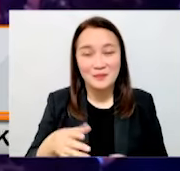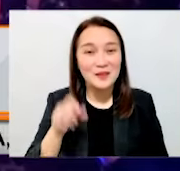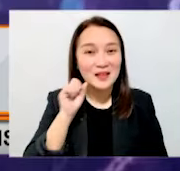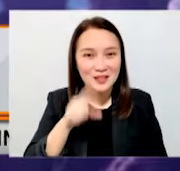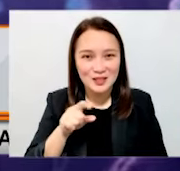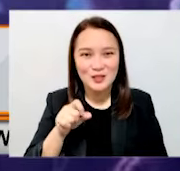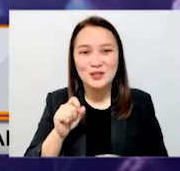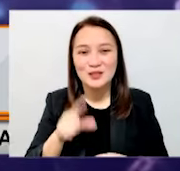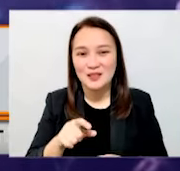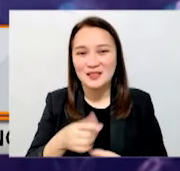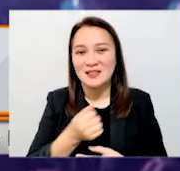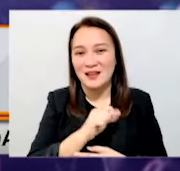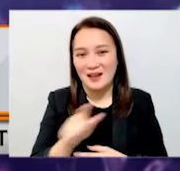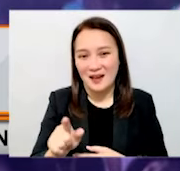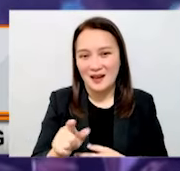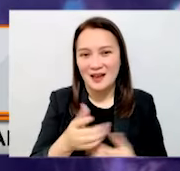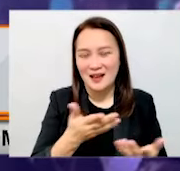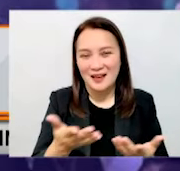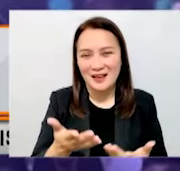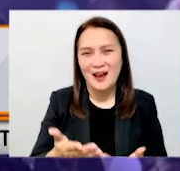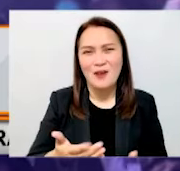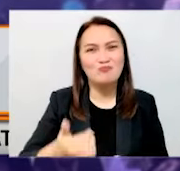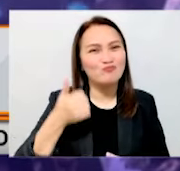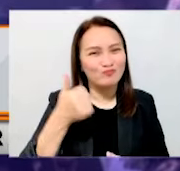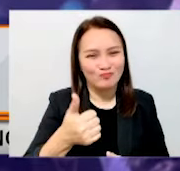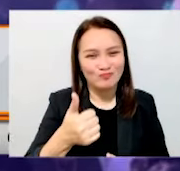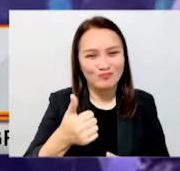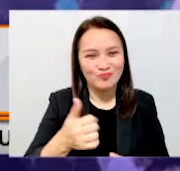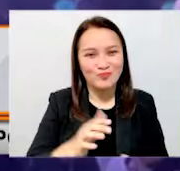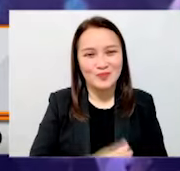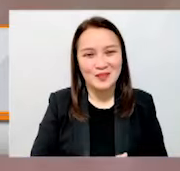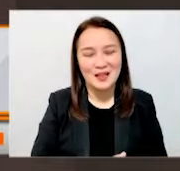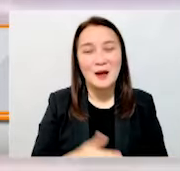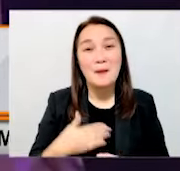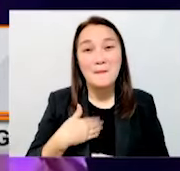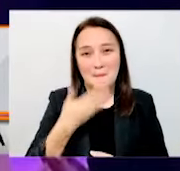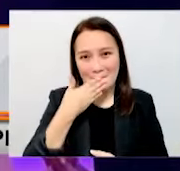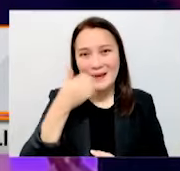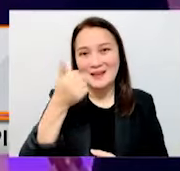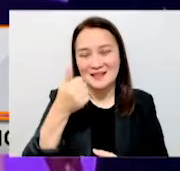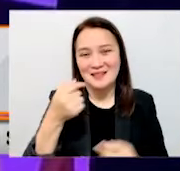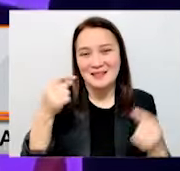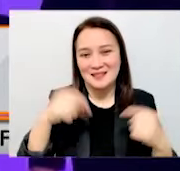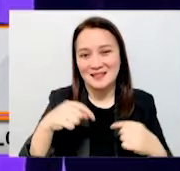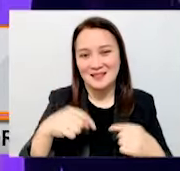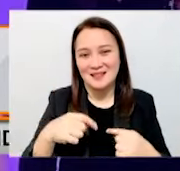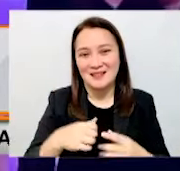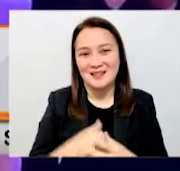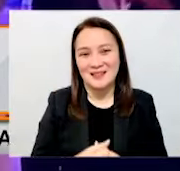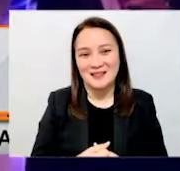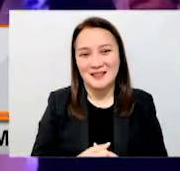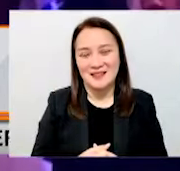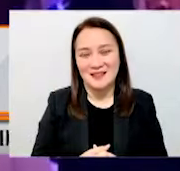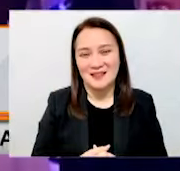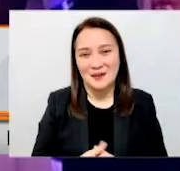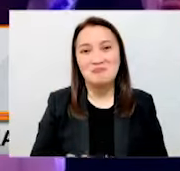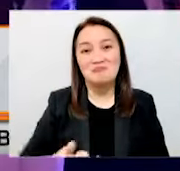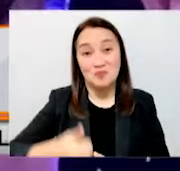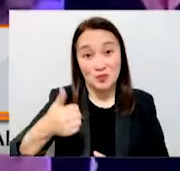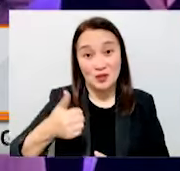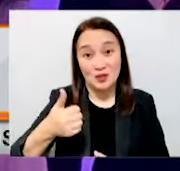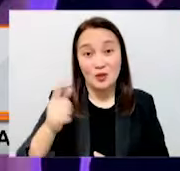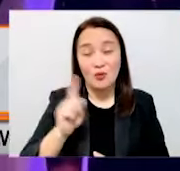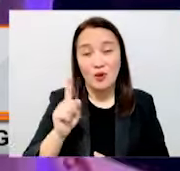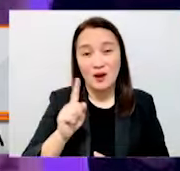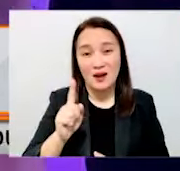Season 3. Kung hindi yung ginaligan, hindi tayo magiging best season. Ang pagkapanalo ni Maxie ay salamin ng